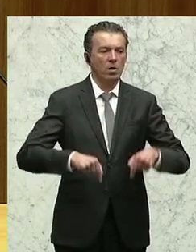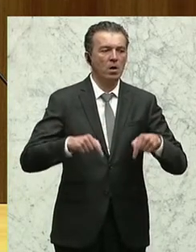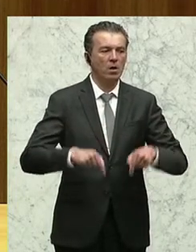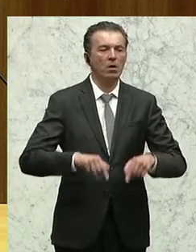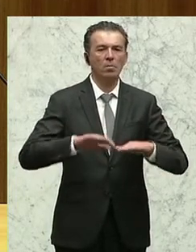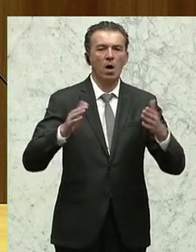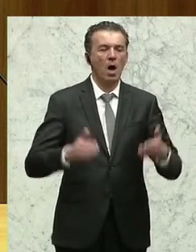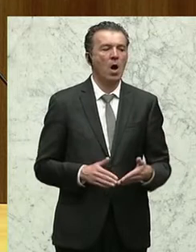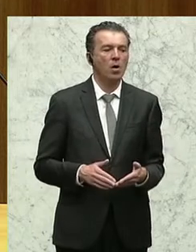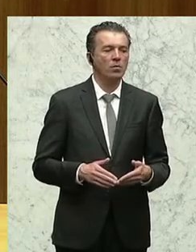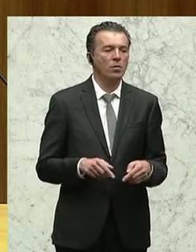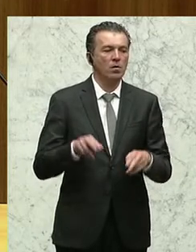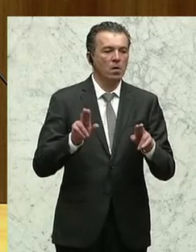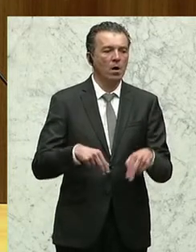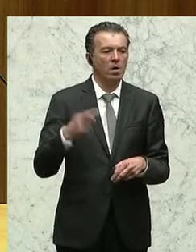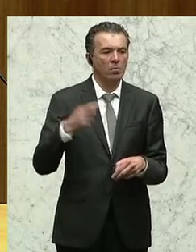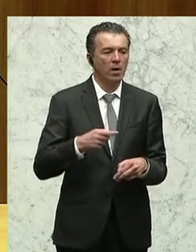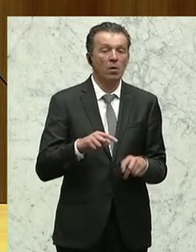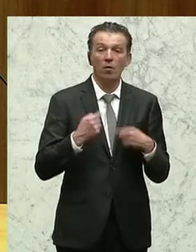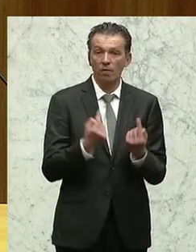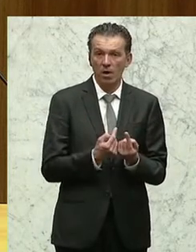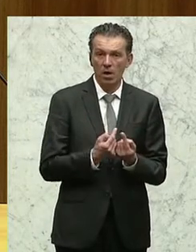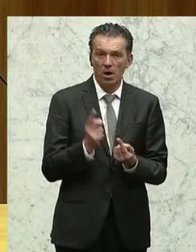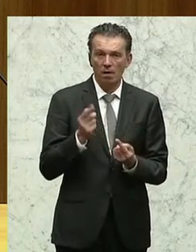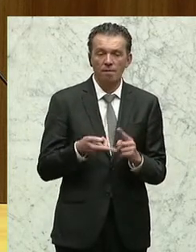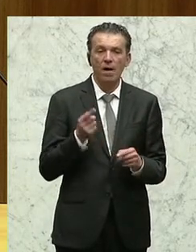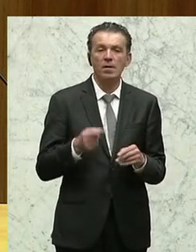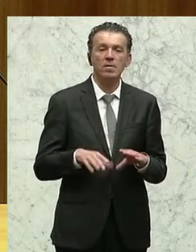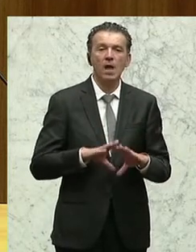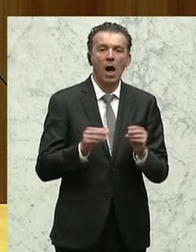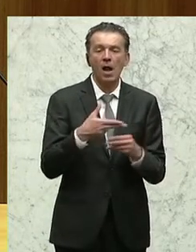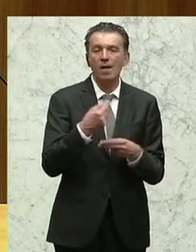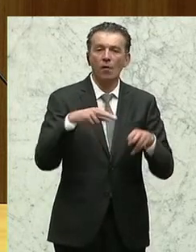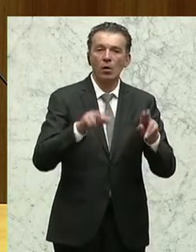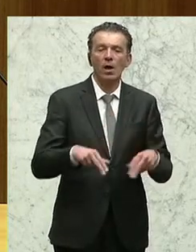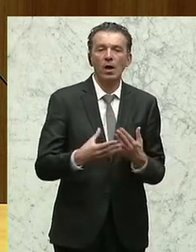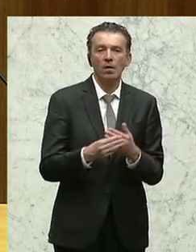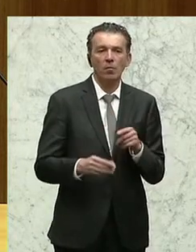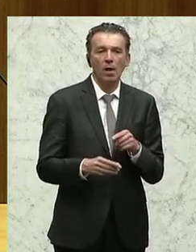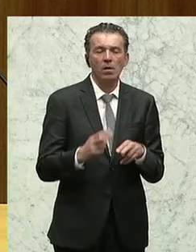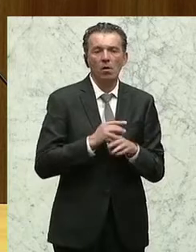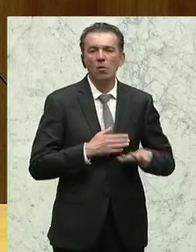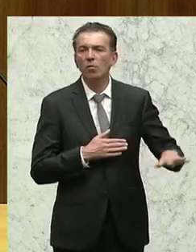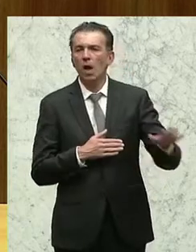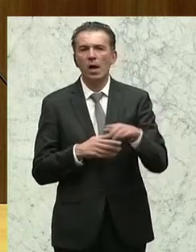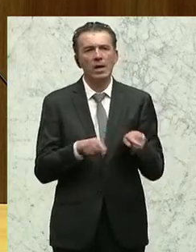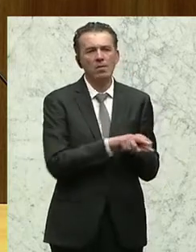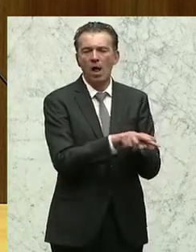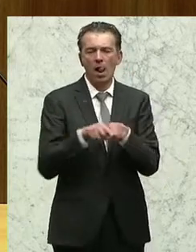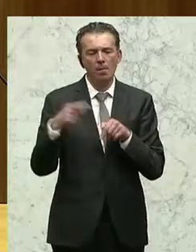in diesem Haus. Diese Rechtsansicht vertreten nicht nur wir, sondern fast alle Völkerrechtsexperten in Österreich.